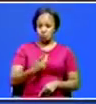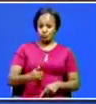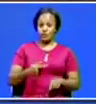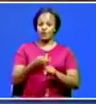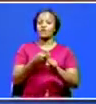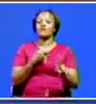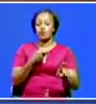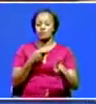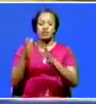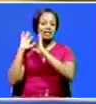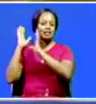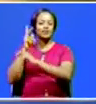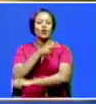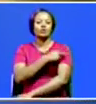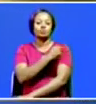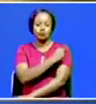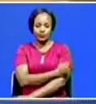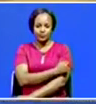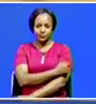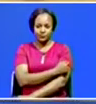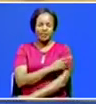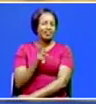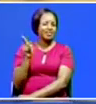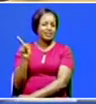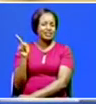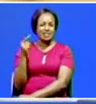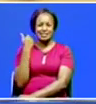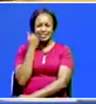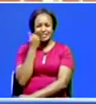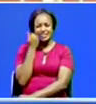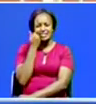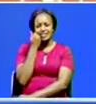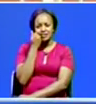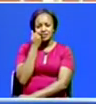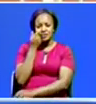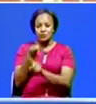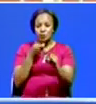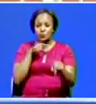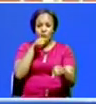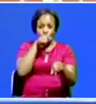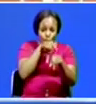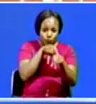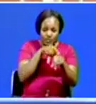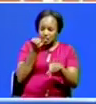rufaa ya Kilifi. Hii ni tropical disease and it's one of the neglected diseases.